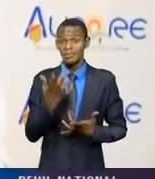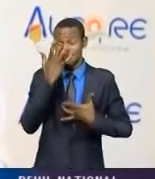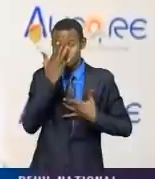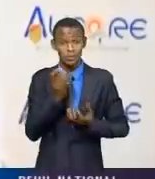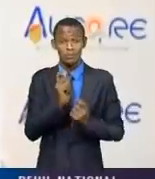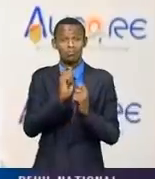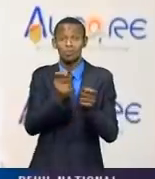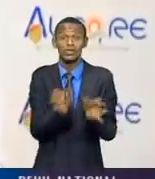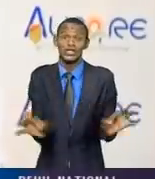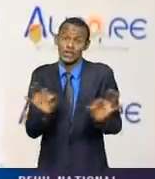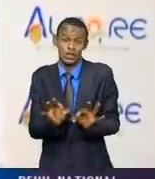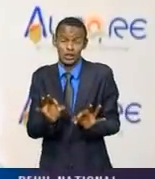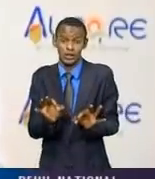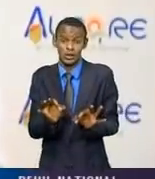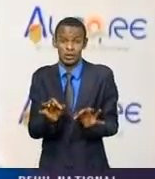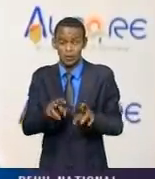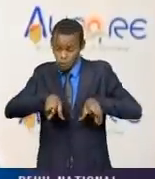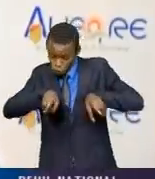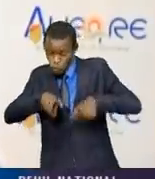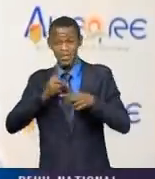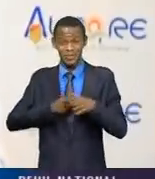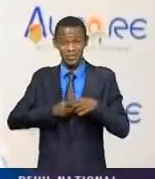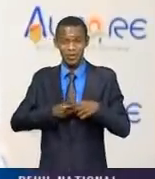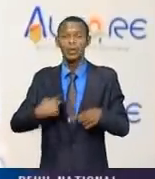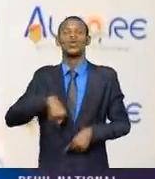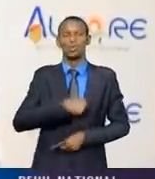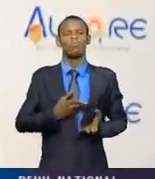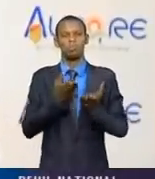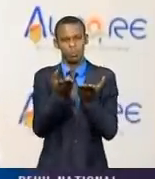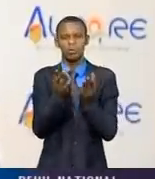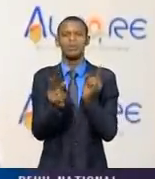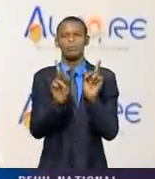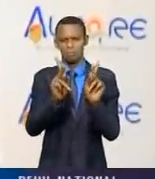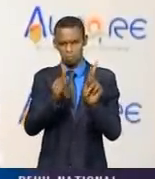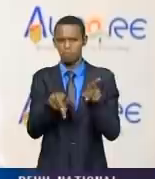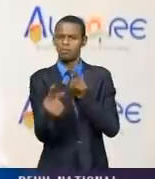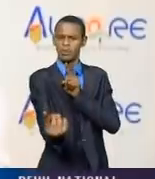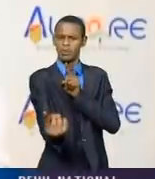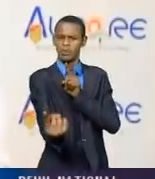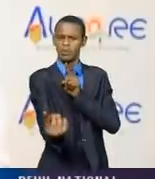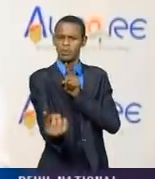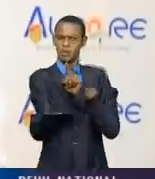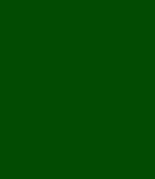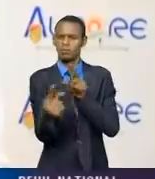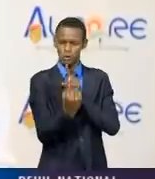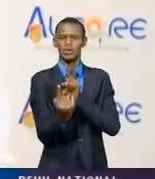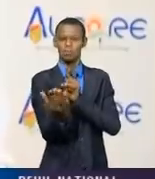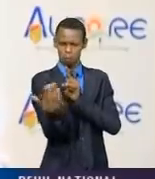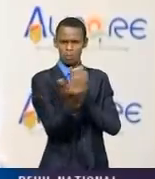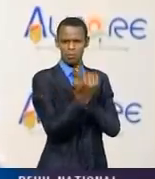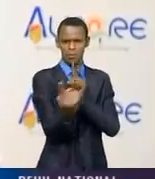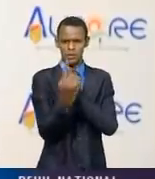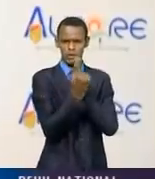consultent gratuitement et a6 gastroentérologue qui sont engagés en consulter gratuitement gens n'ont qu'à payer